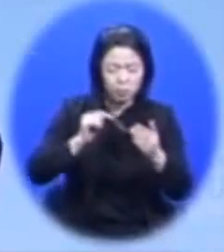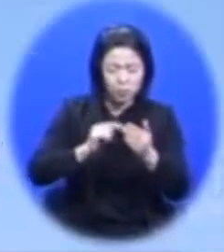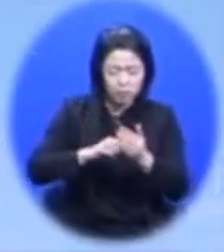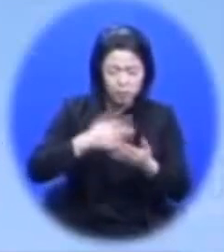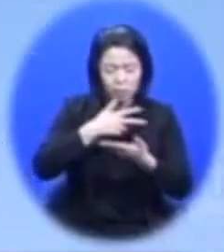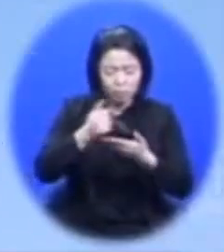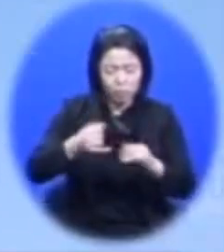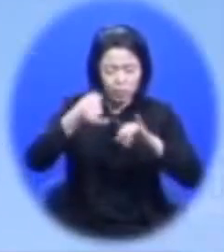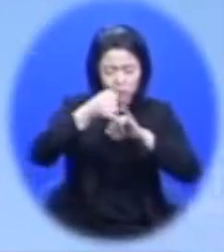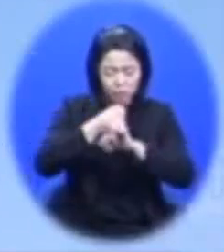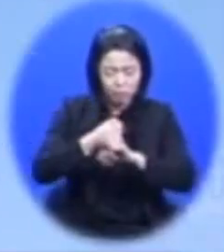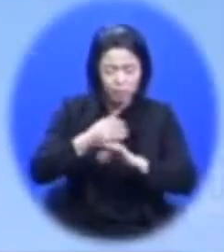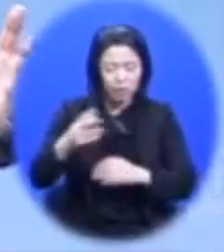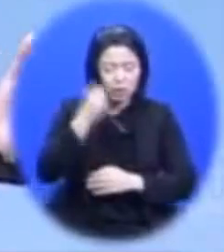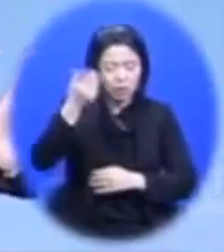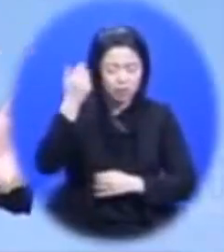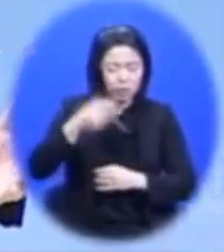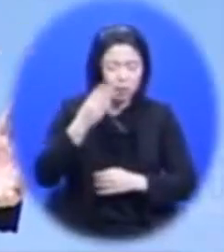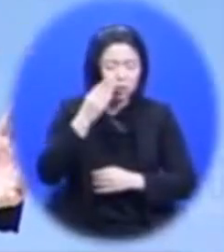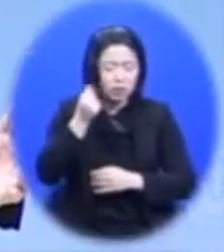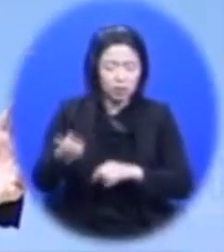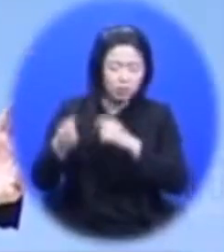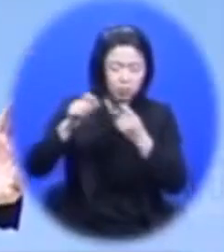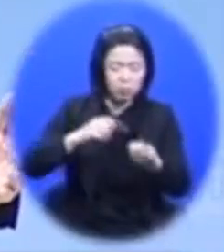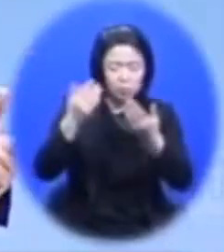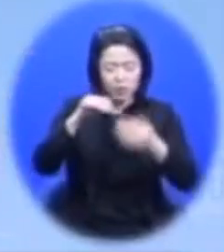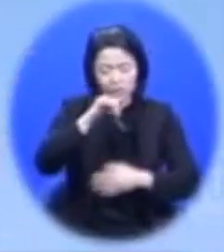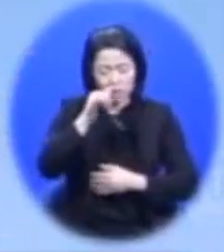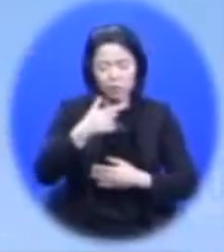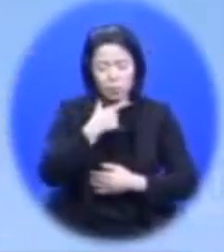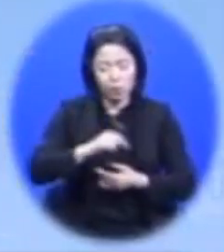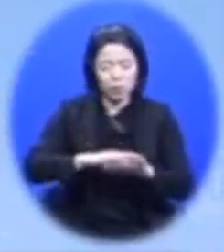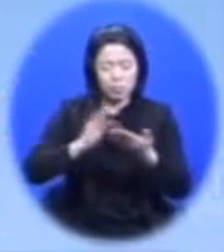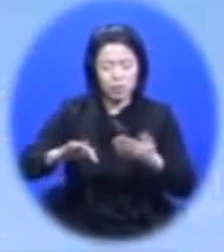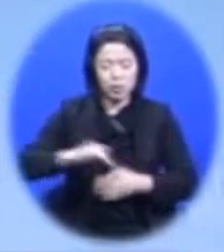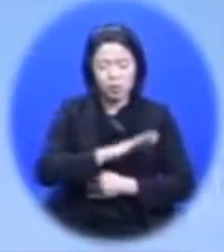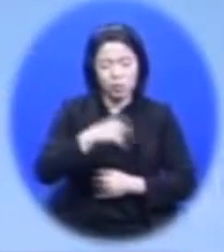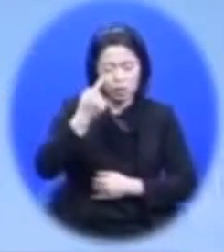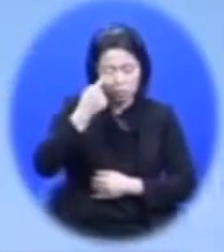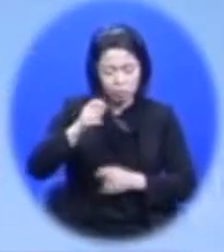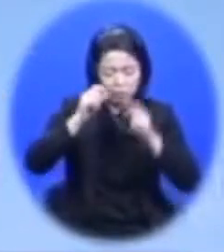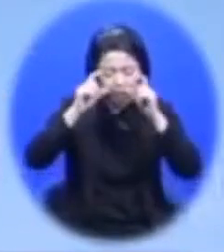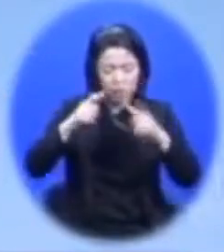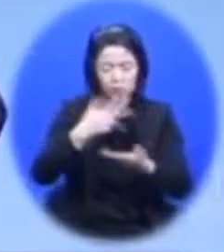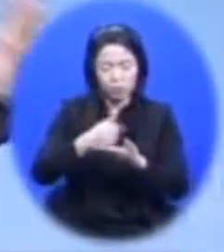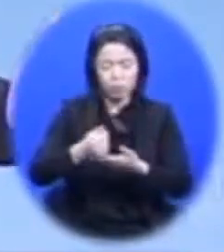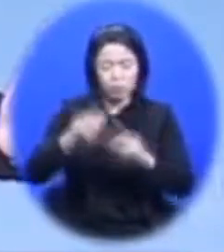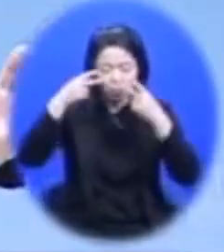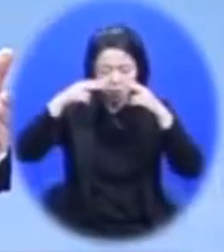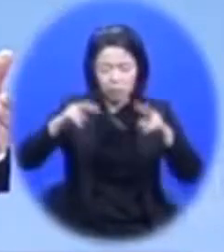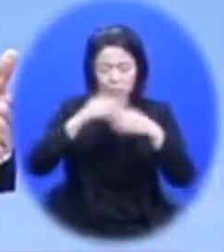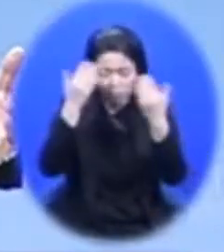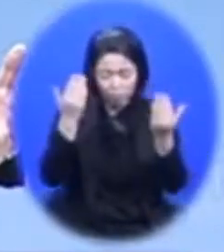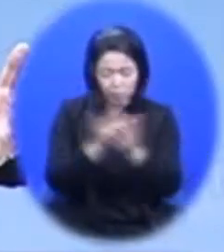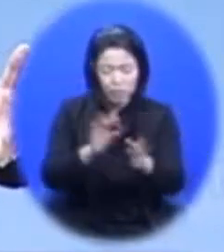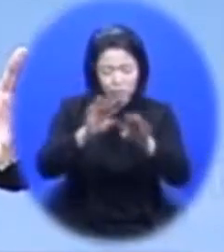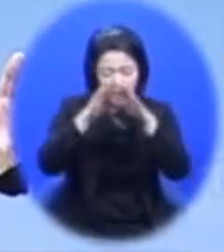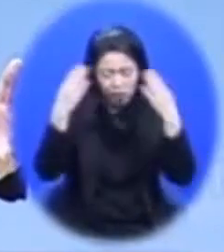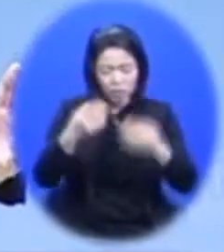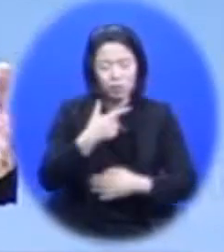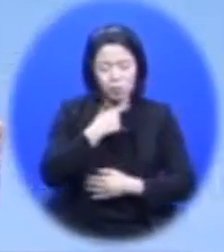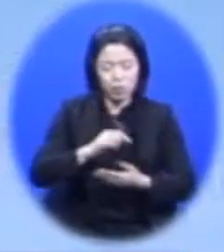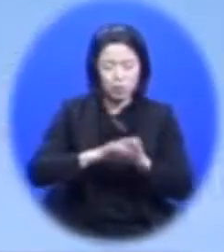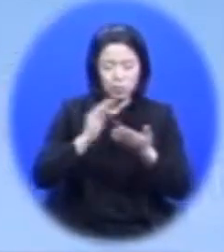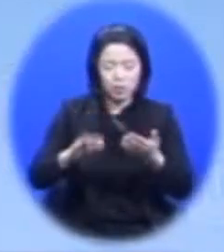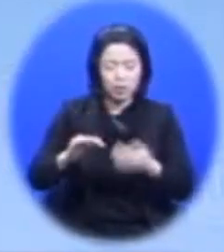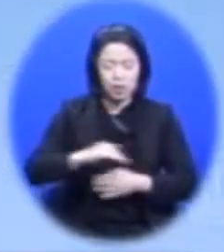약속하신 성령의 기름 부음이 있기를 원합니다. 우리의 눈이 열려 주를 바라보는 눈이 온전히 열려지게 되기를 원합니다.